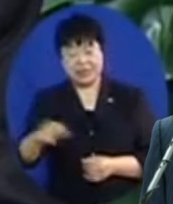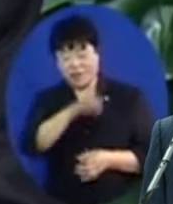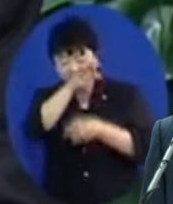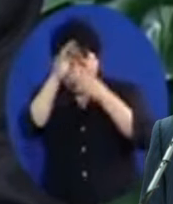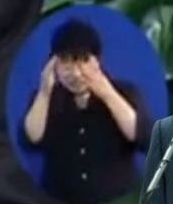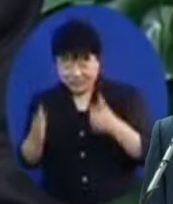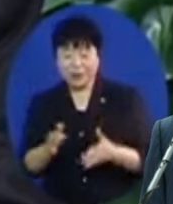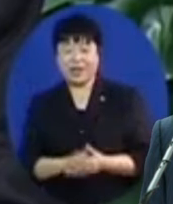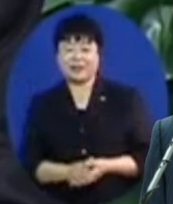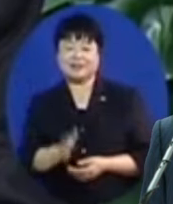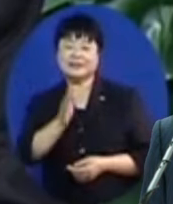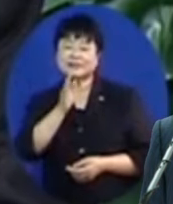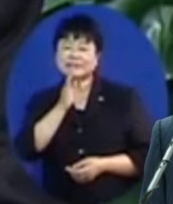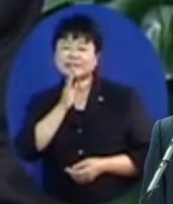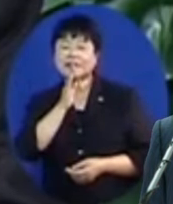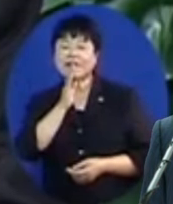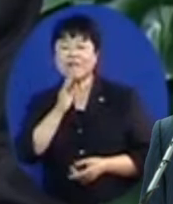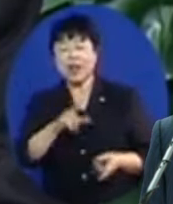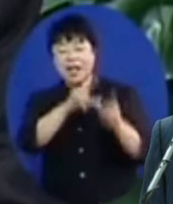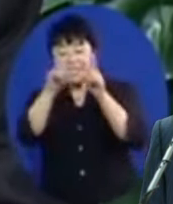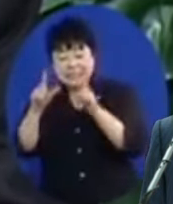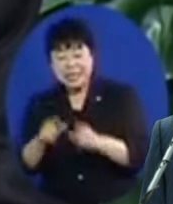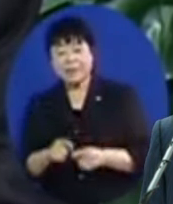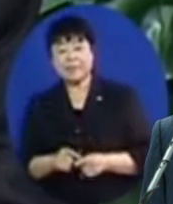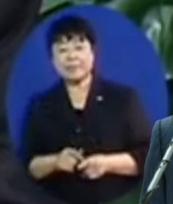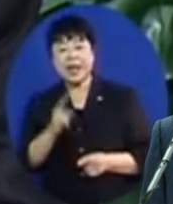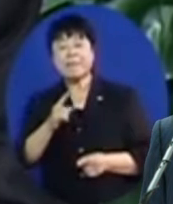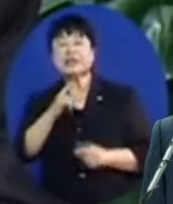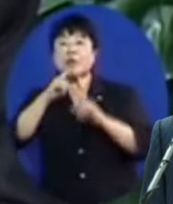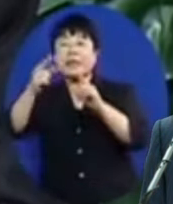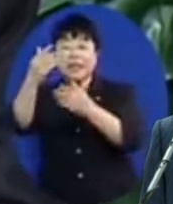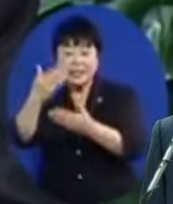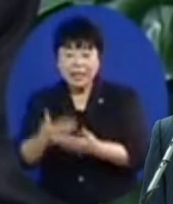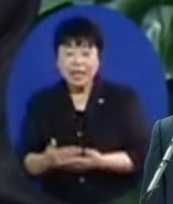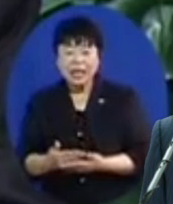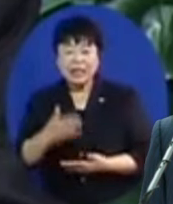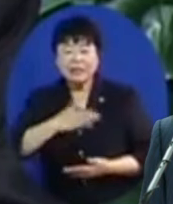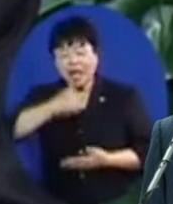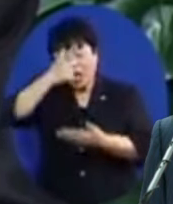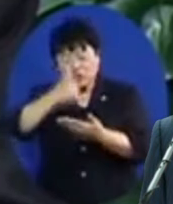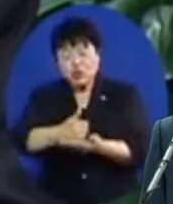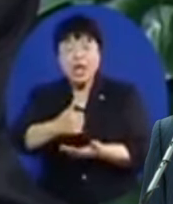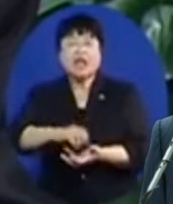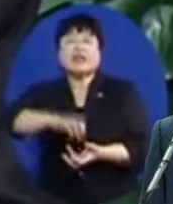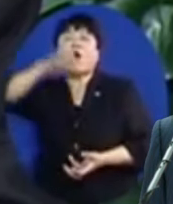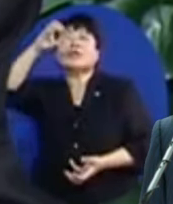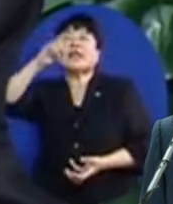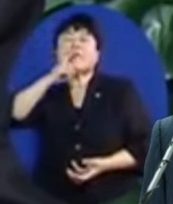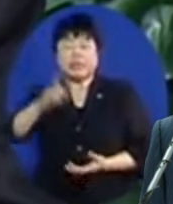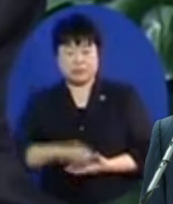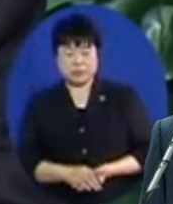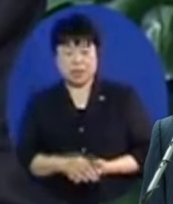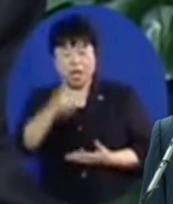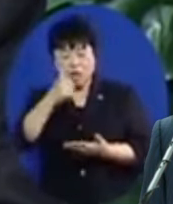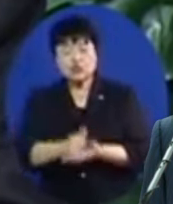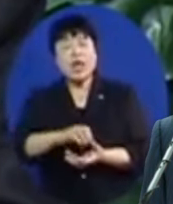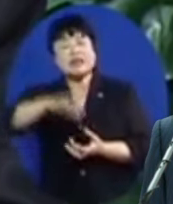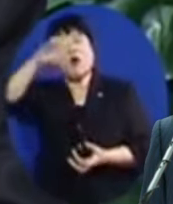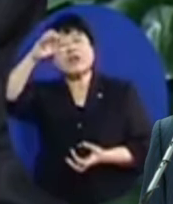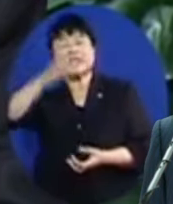살아온 삶을 한마디로 말해주십시오. 그러니까 나는 죄 덩어리입니다. 죄 덩어리인